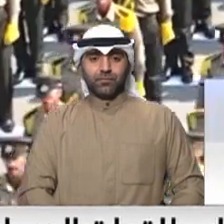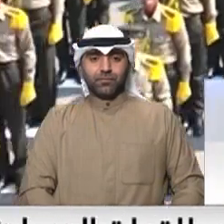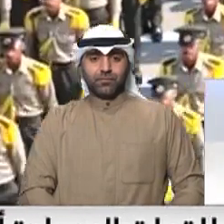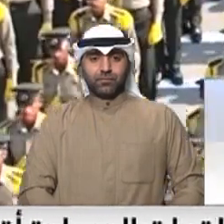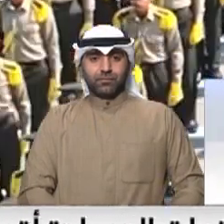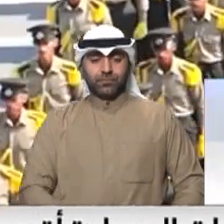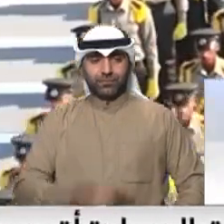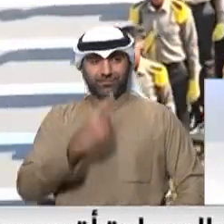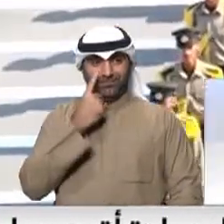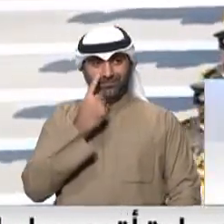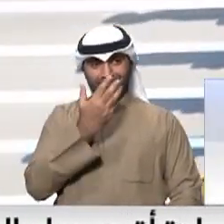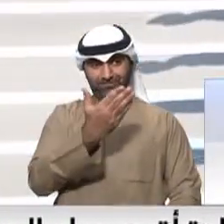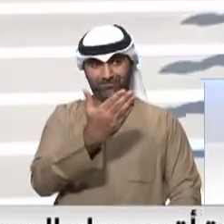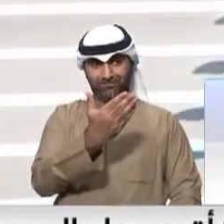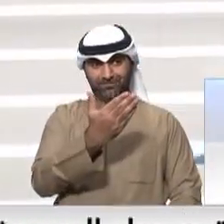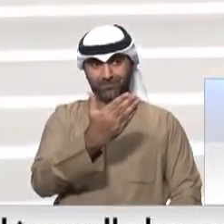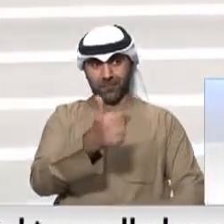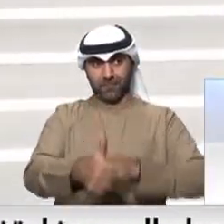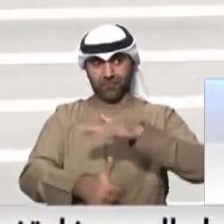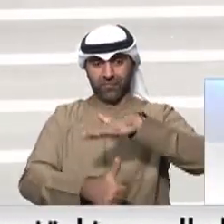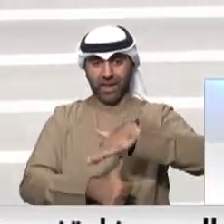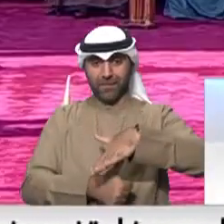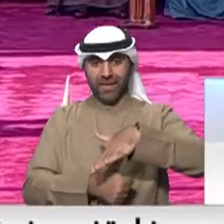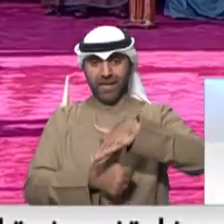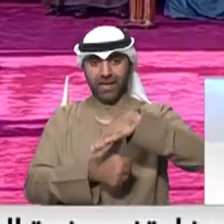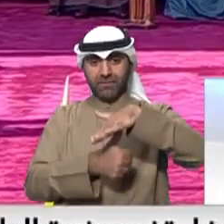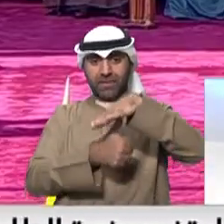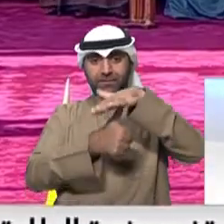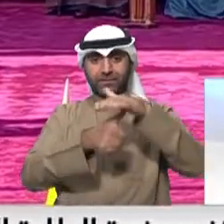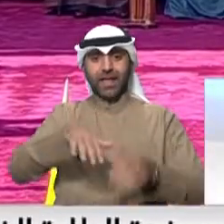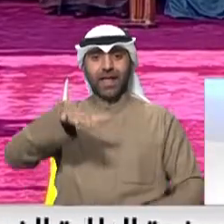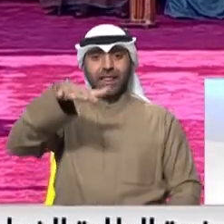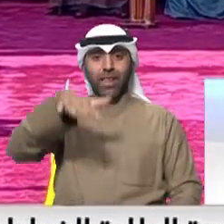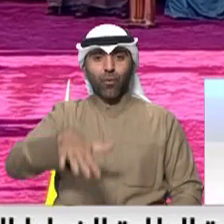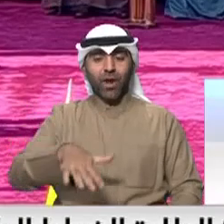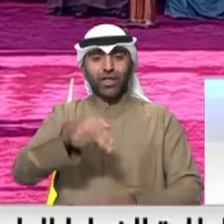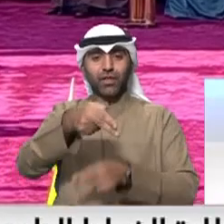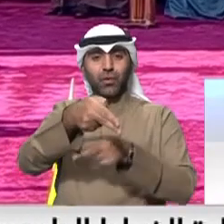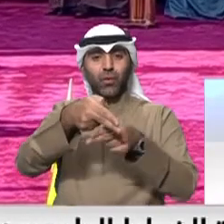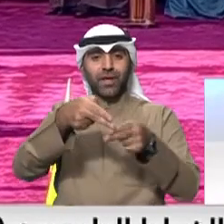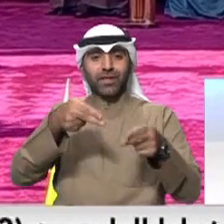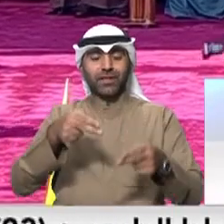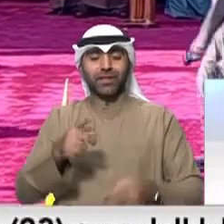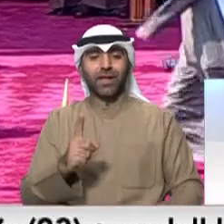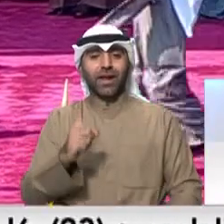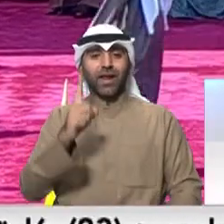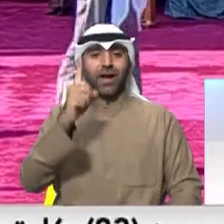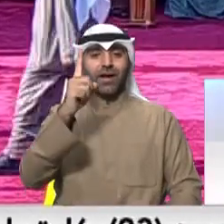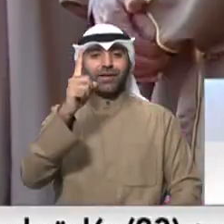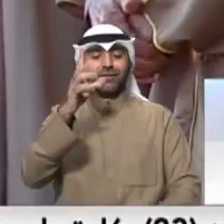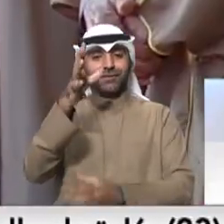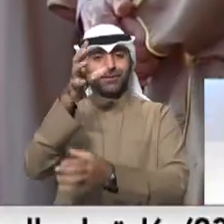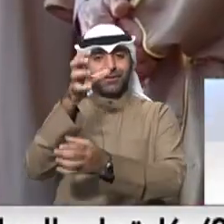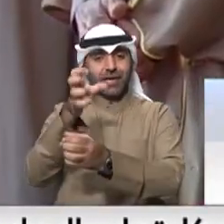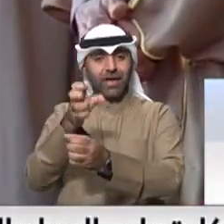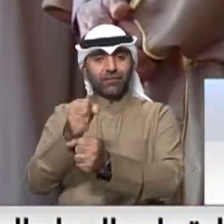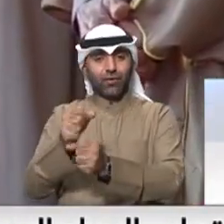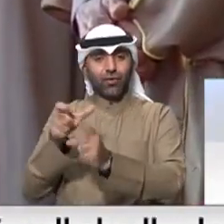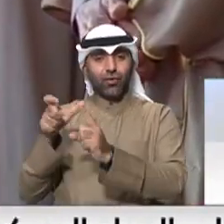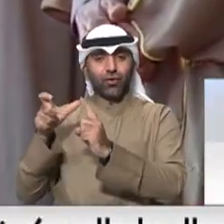شامل حضرة صاحب السمو أمير البلاد الشيخ مشعل الأحمد الجابر الصباح حفظه الله ورعاه القائد الأعلى للقوات